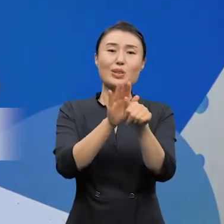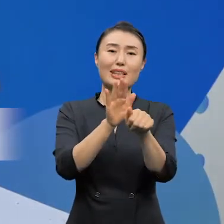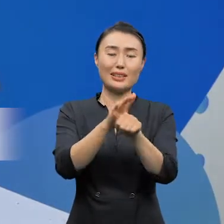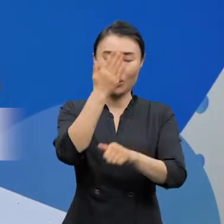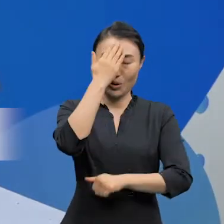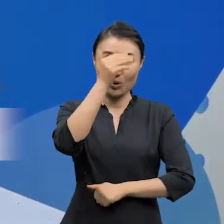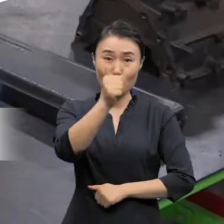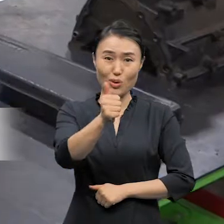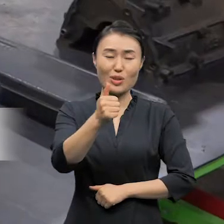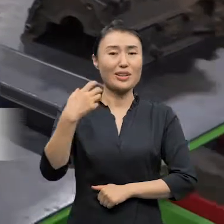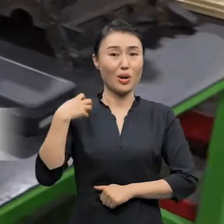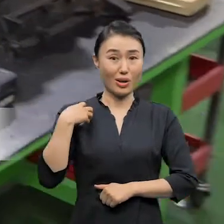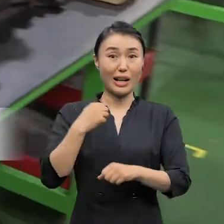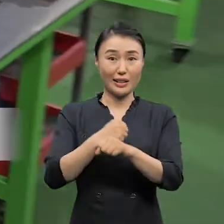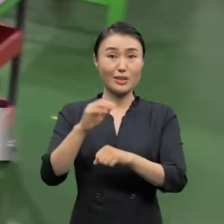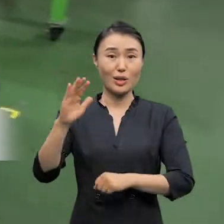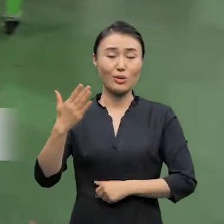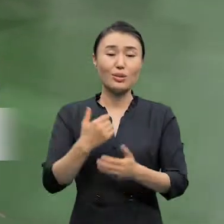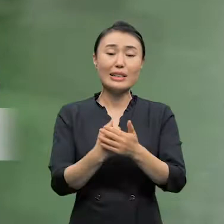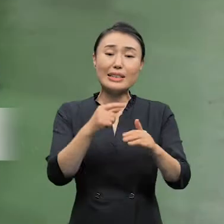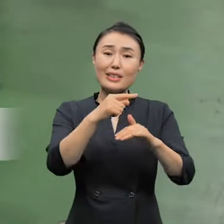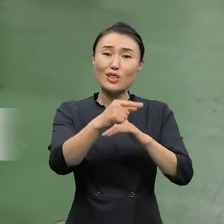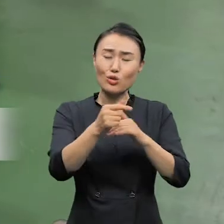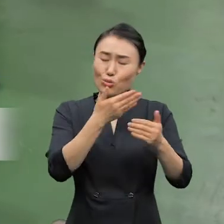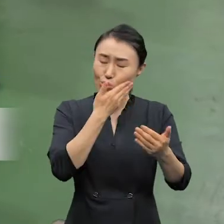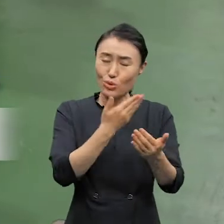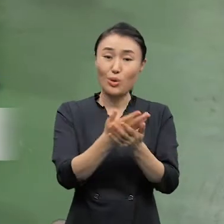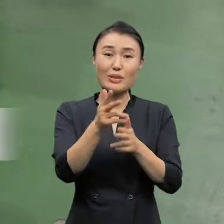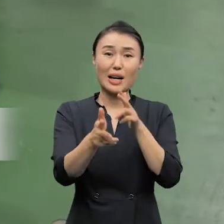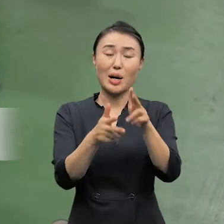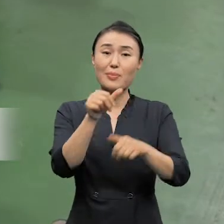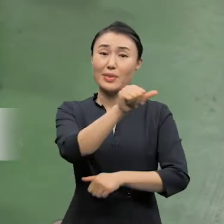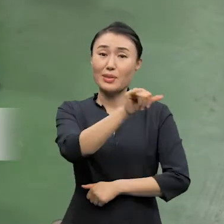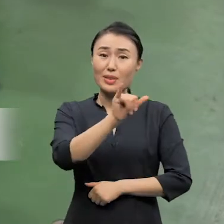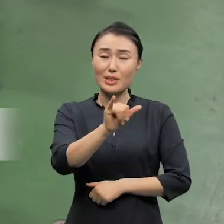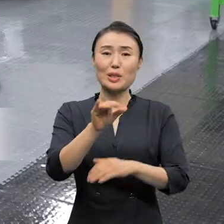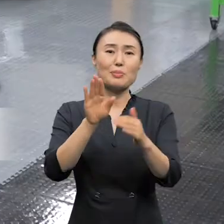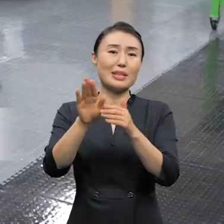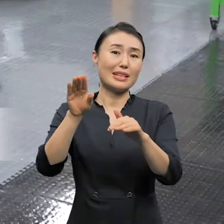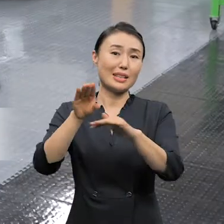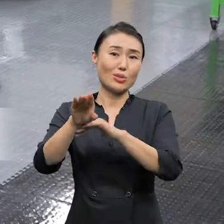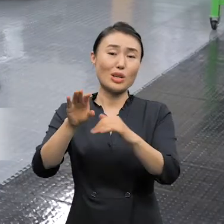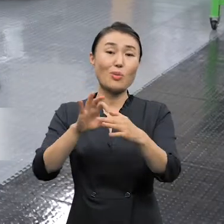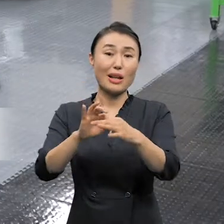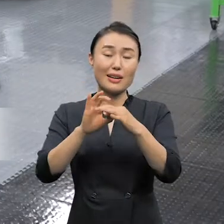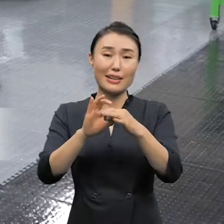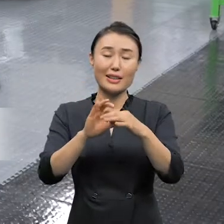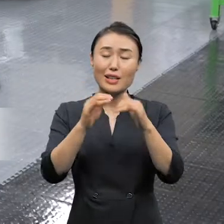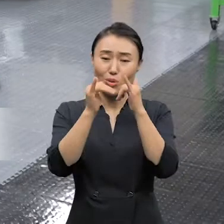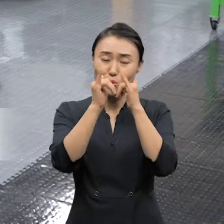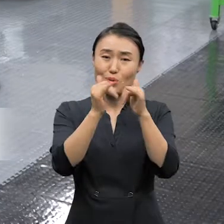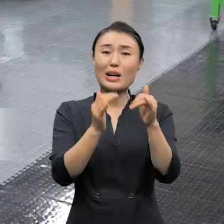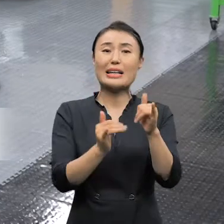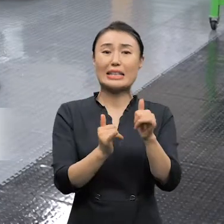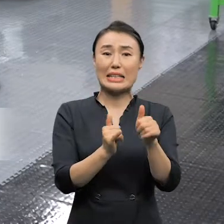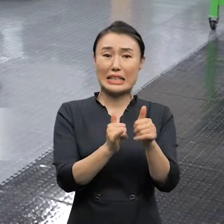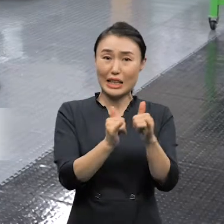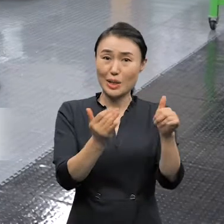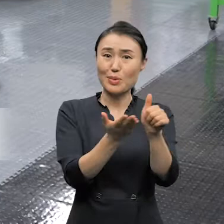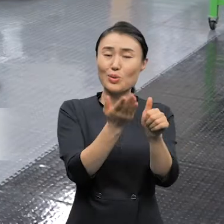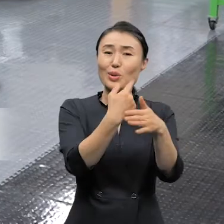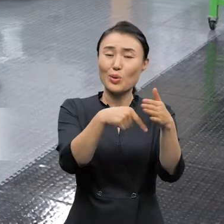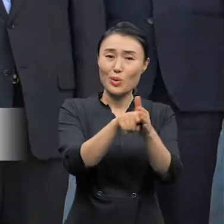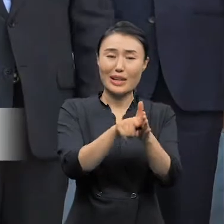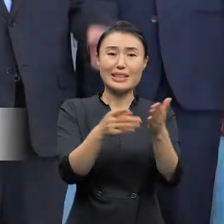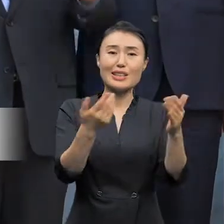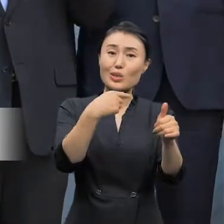컨트롤타워 역할을 하게 되며, 지역 주력 산업인 인공지능, 미래차 등과 관련된 인재 양성을 위한 직업 교육 체제